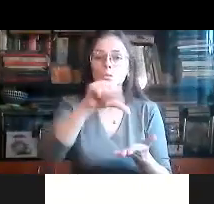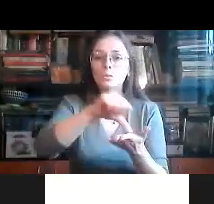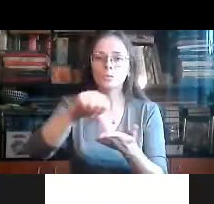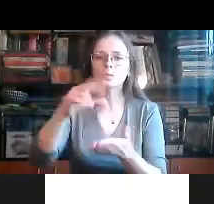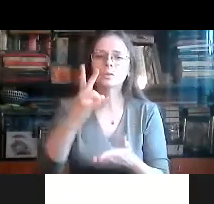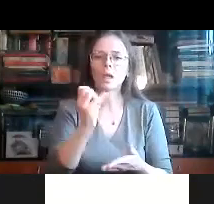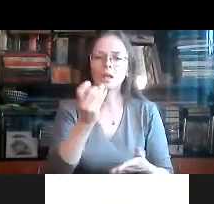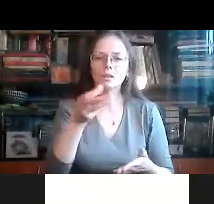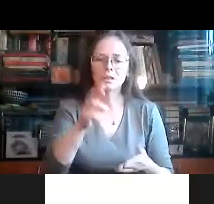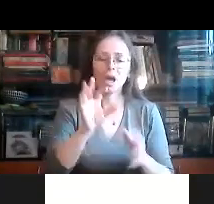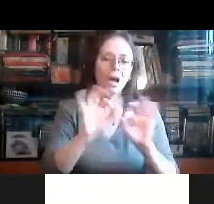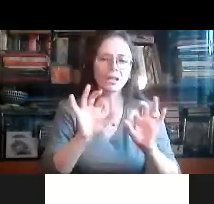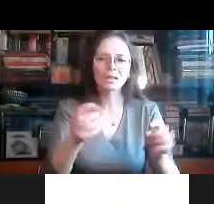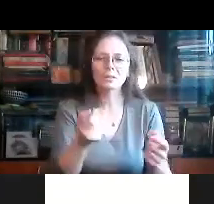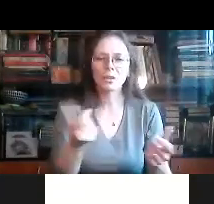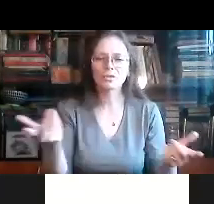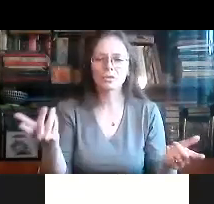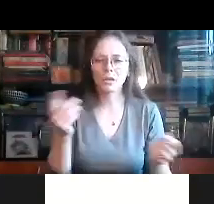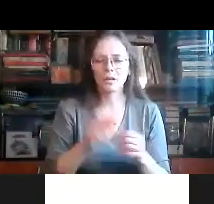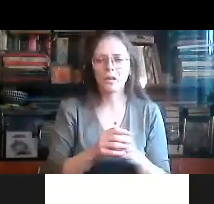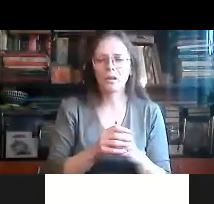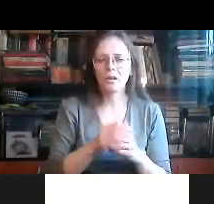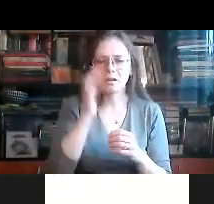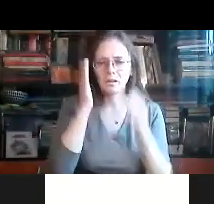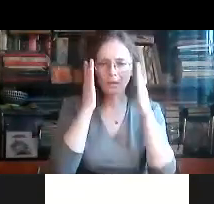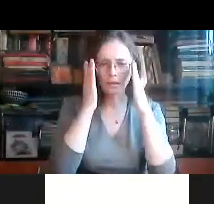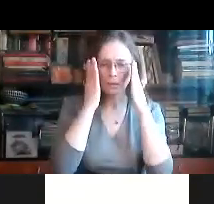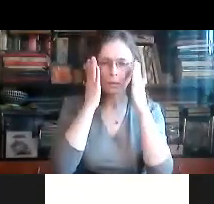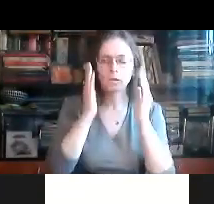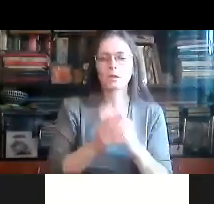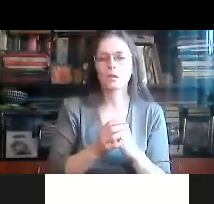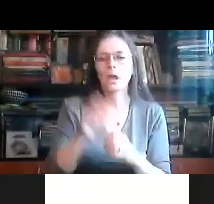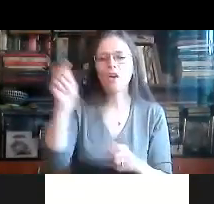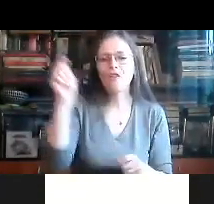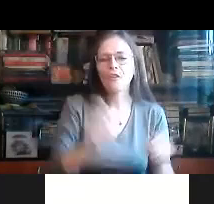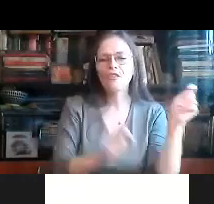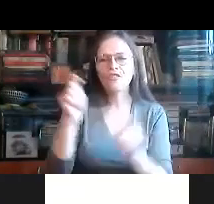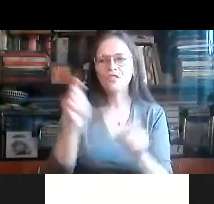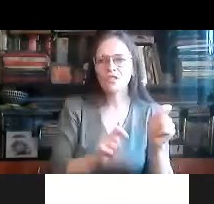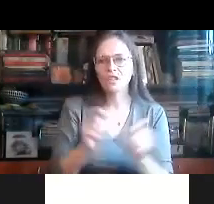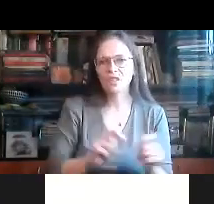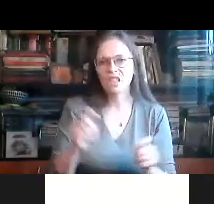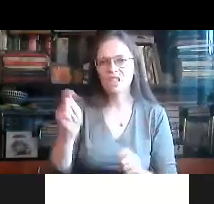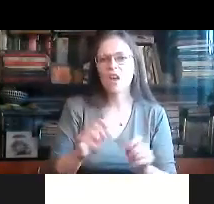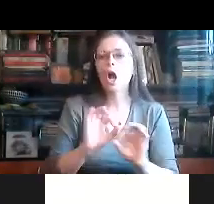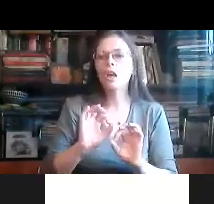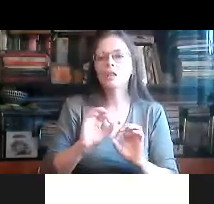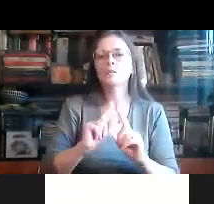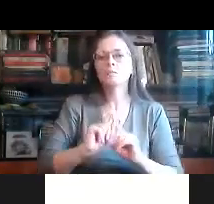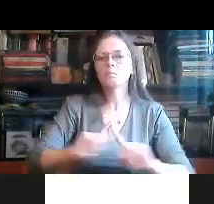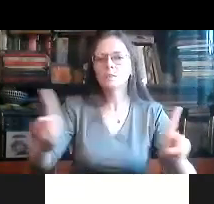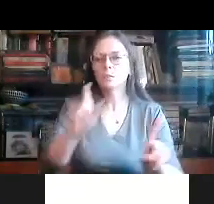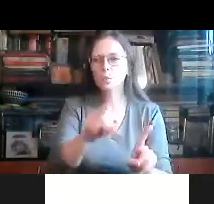фестиваль особых театров, который происходит в мае в Бресте всегда, тоже отменен. То есть фестиваль, где